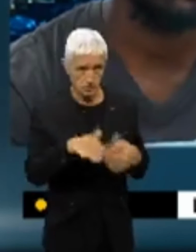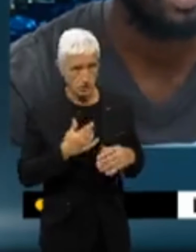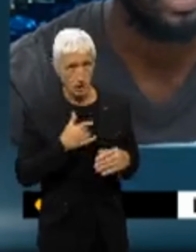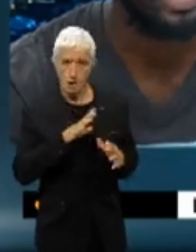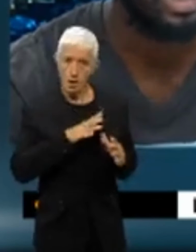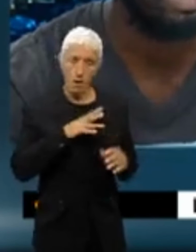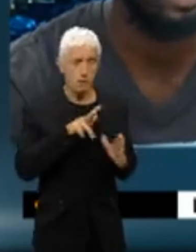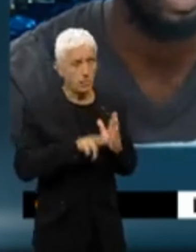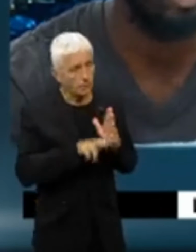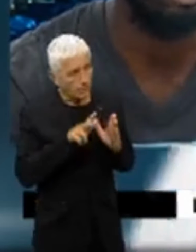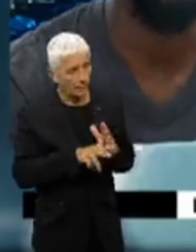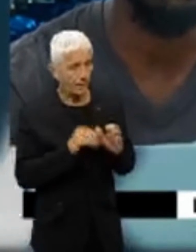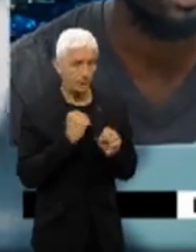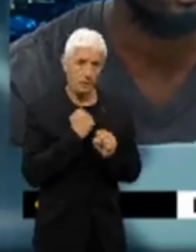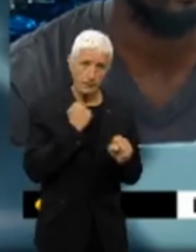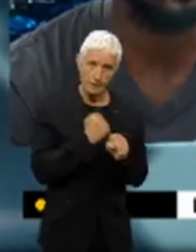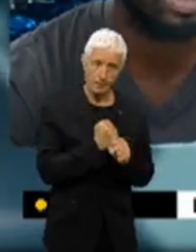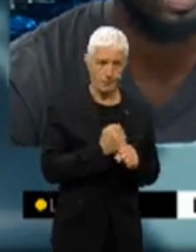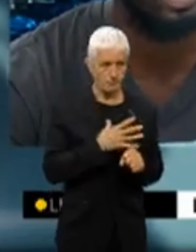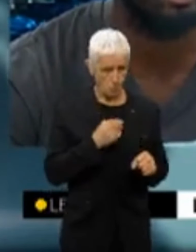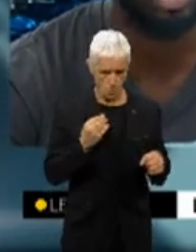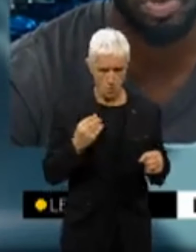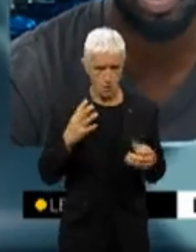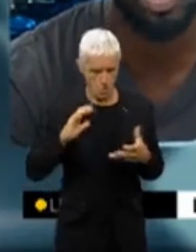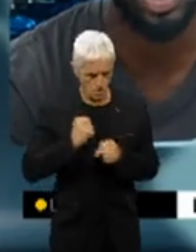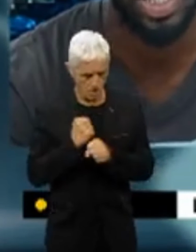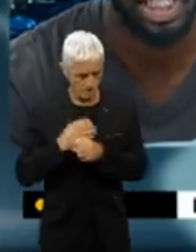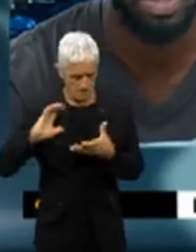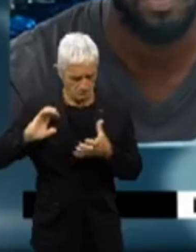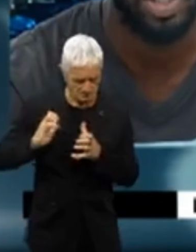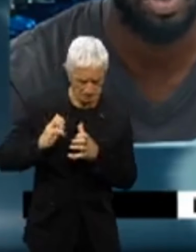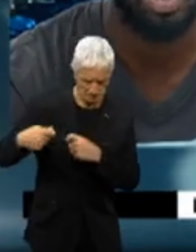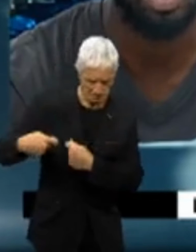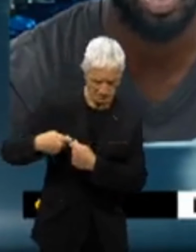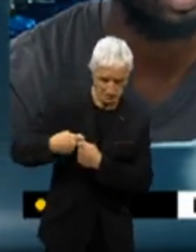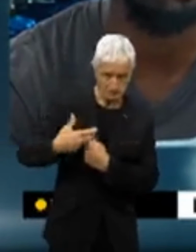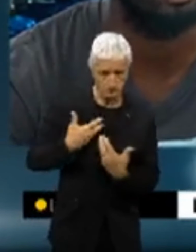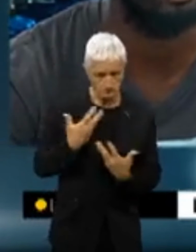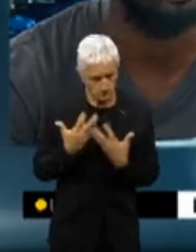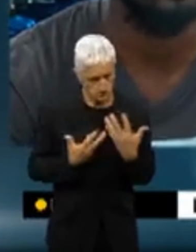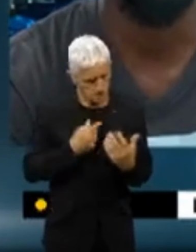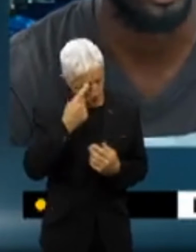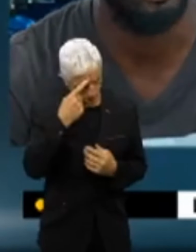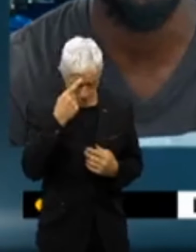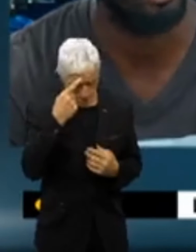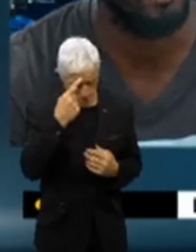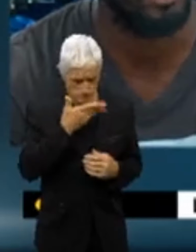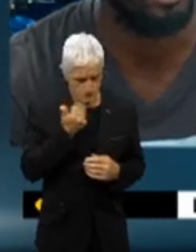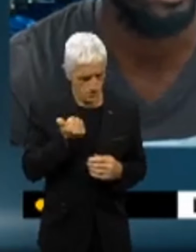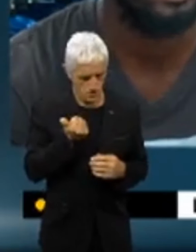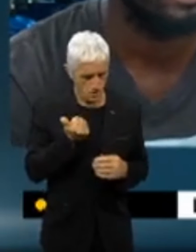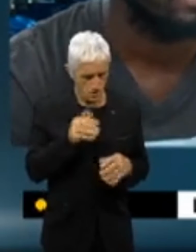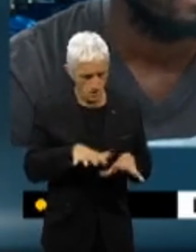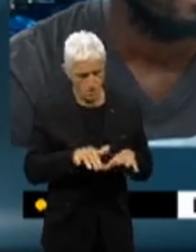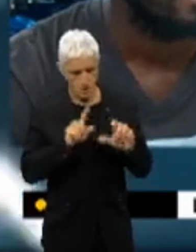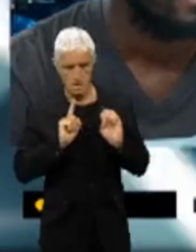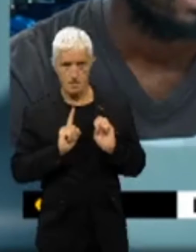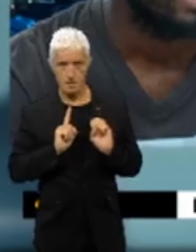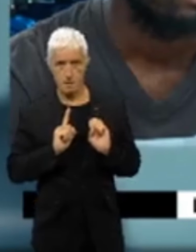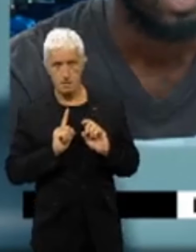mon appartement, mon travail stable et beaucoup de pression au travail. Donc, je pense que c'est ça qui m'a fait sortir de cette zone de